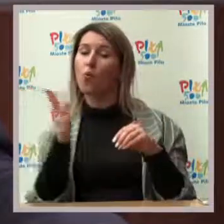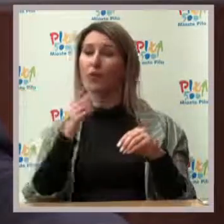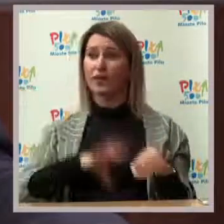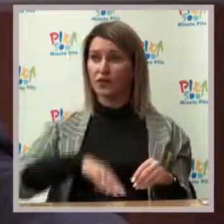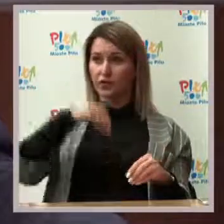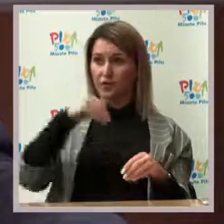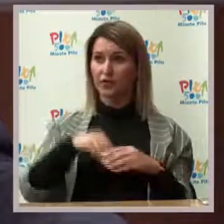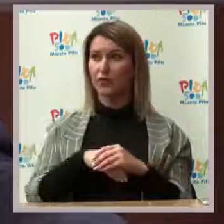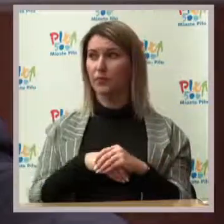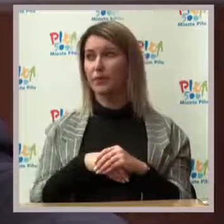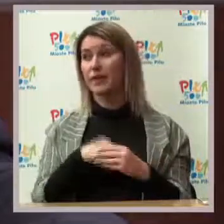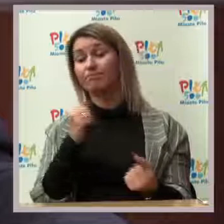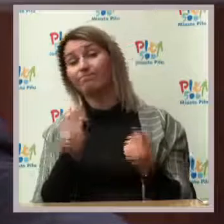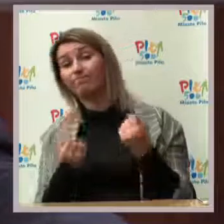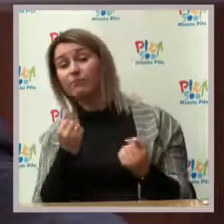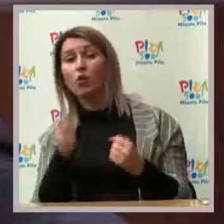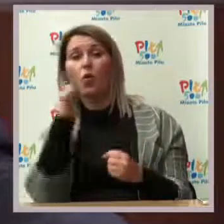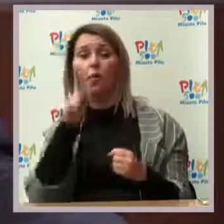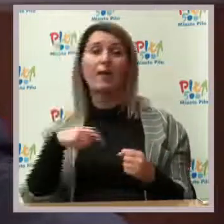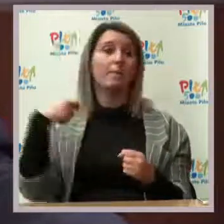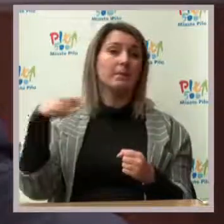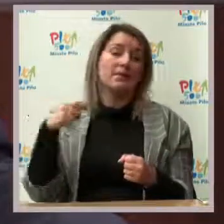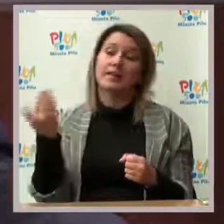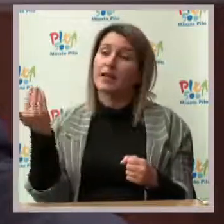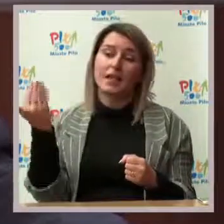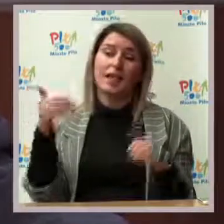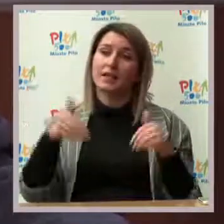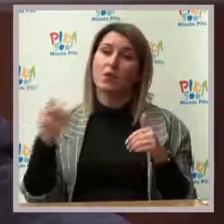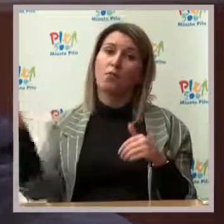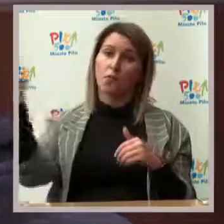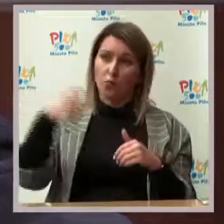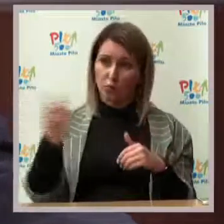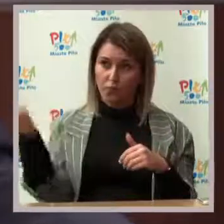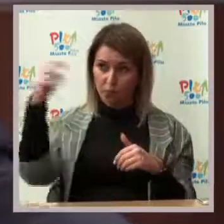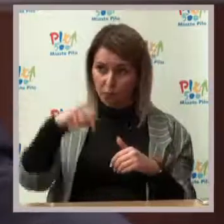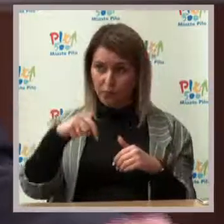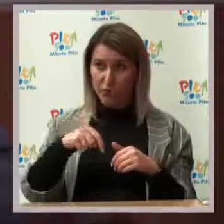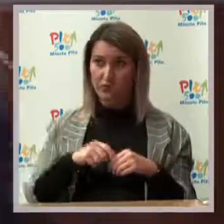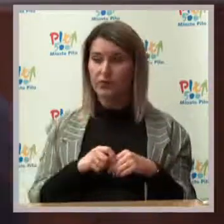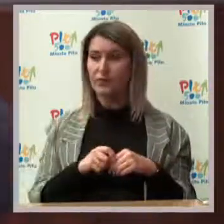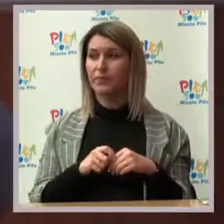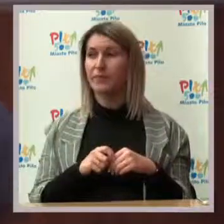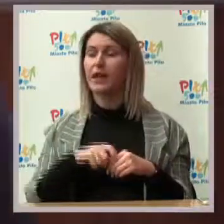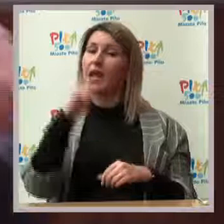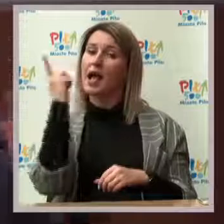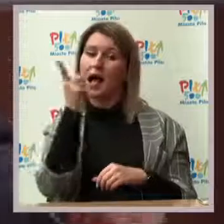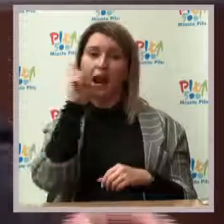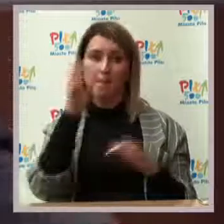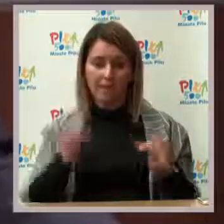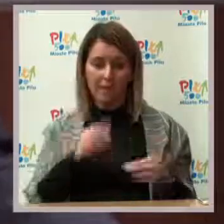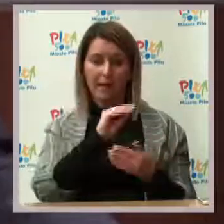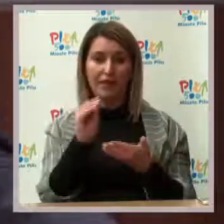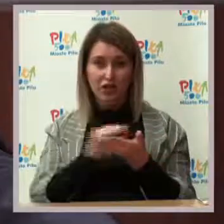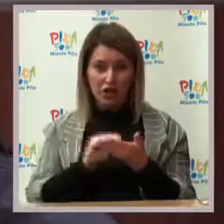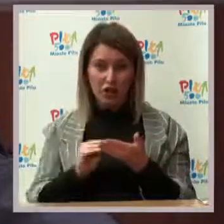zmogła pana prezydenta. Nie mógł być obecny, ale reprezentował pana pan Roman Szarzyński,